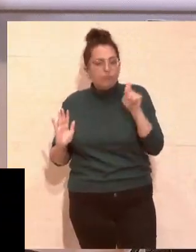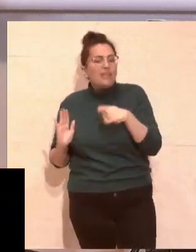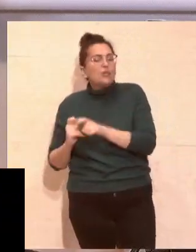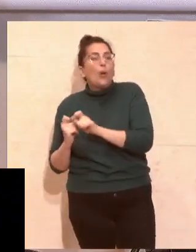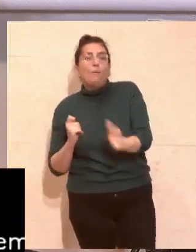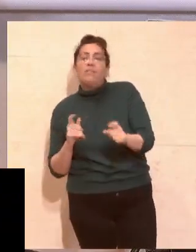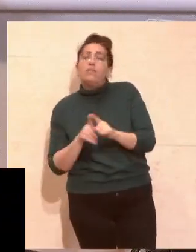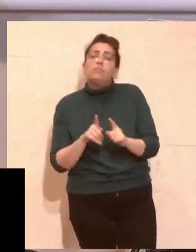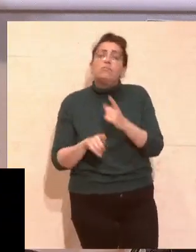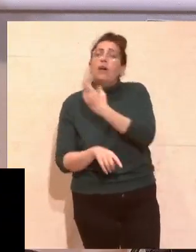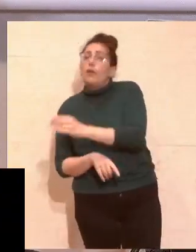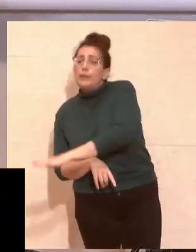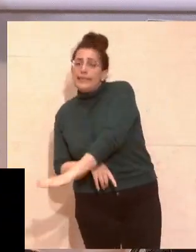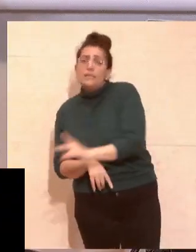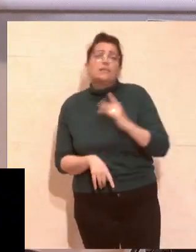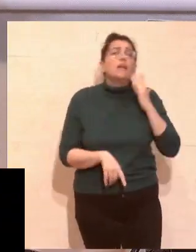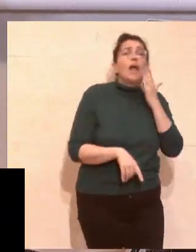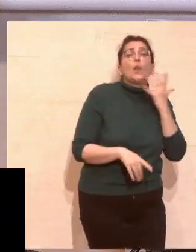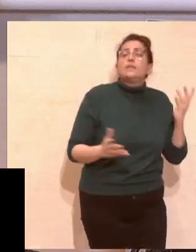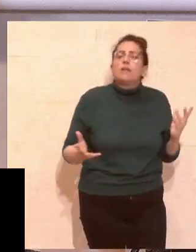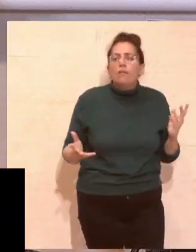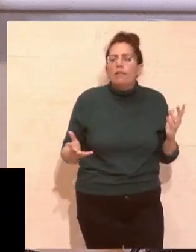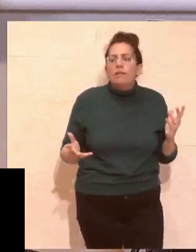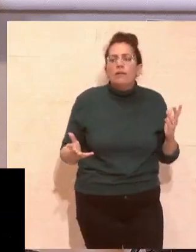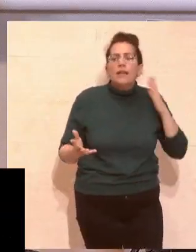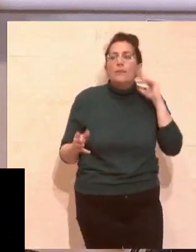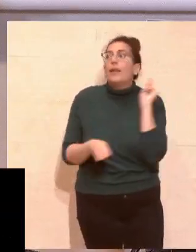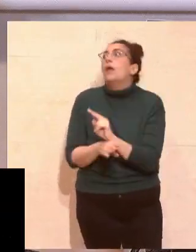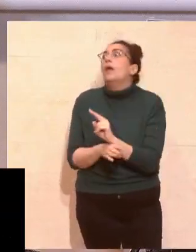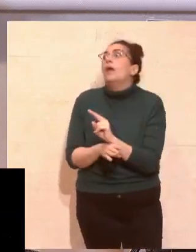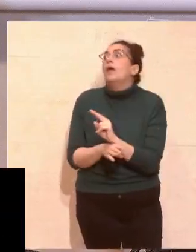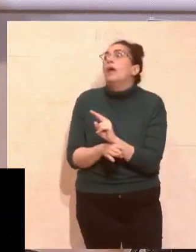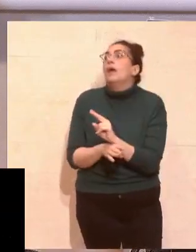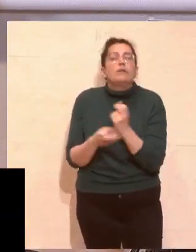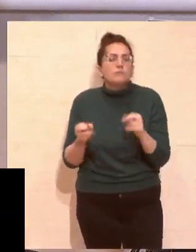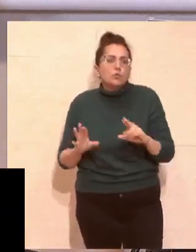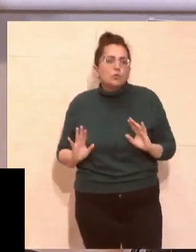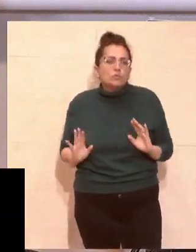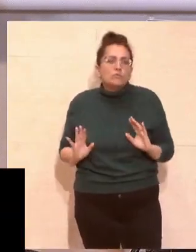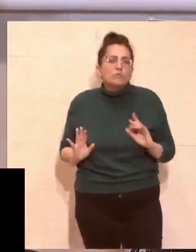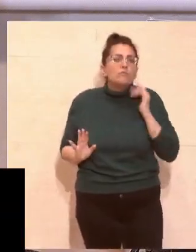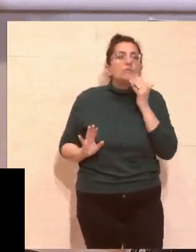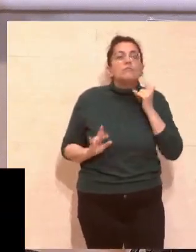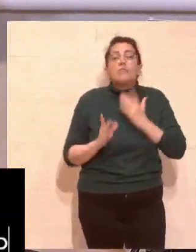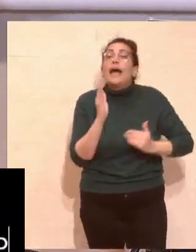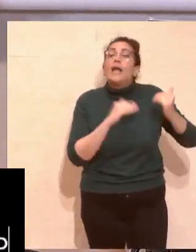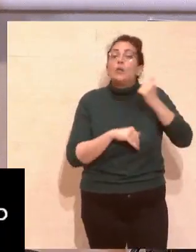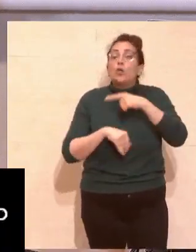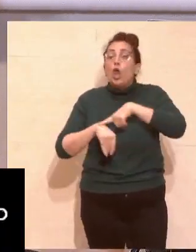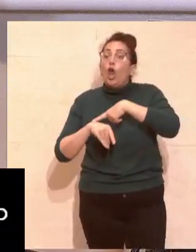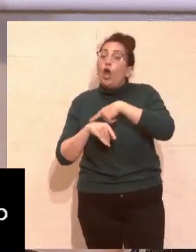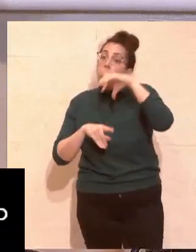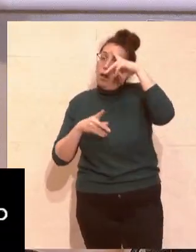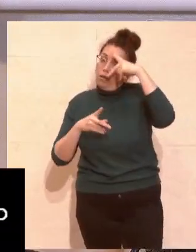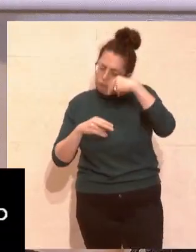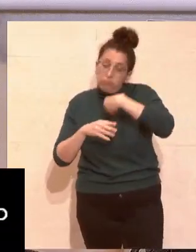si on laissait les enfants trop longtemps sur les écrans, bien sûr qu'ils auraient les mêmes effets que les adolescents et les adultes, ils iraient dormir tard. Donc il faut